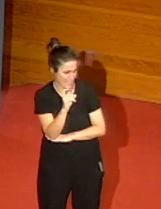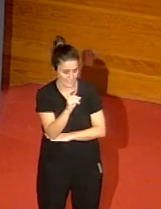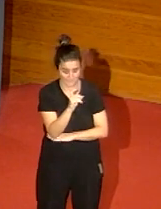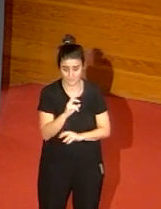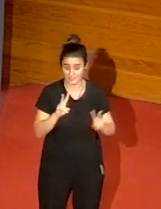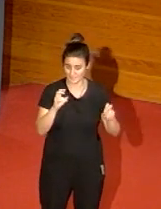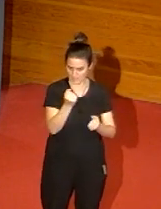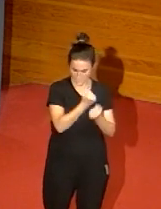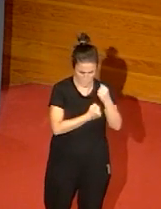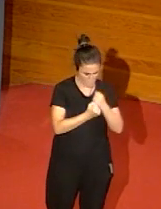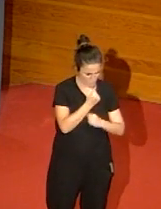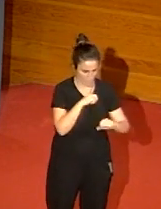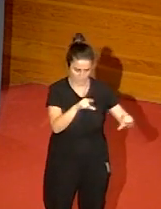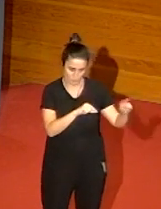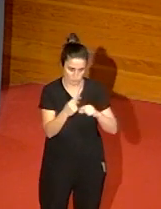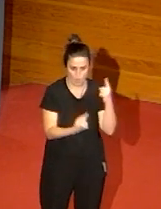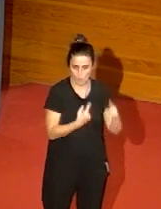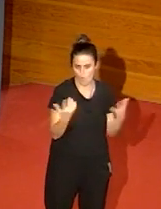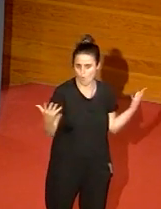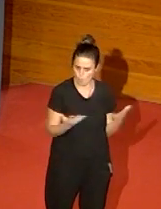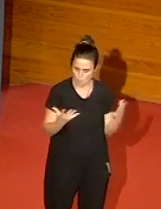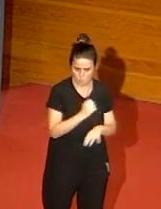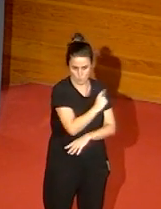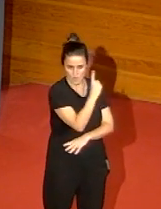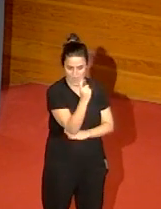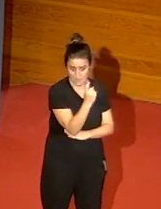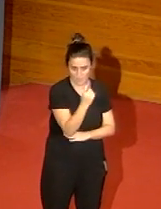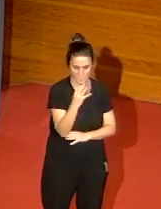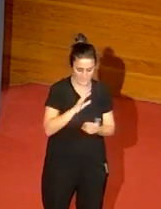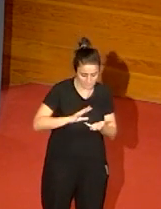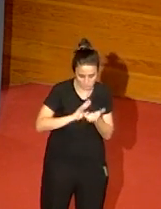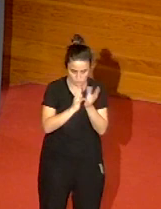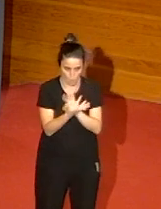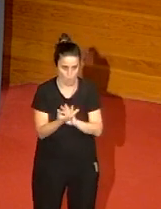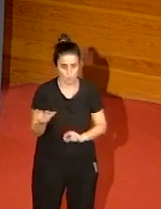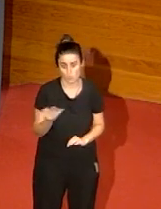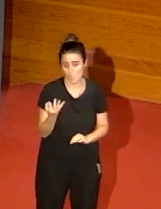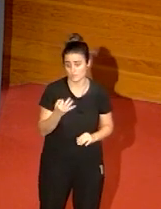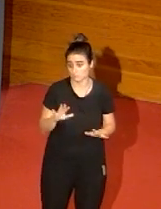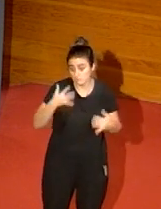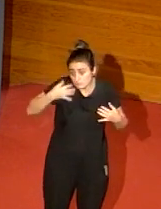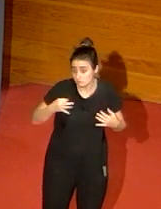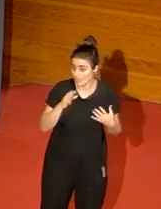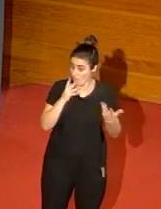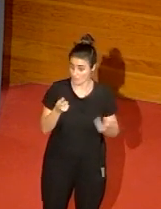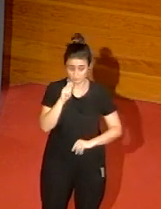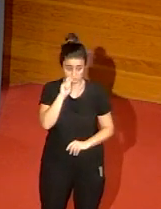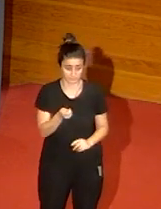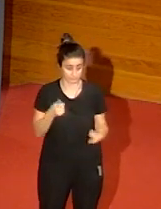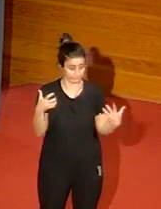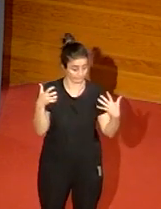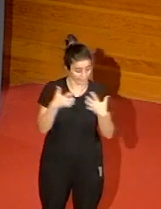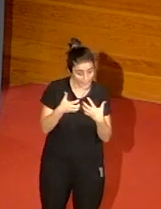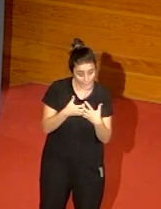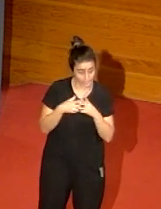ekonomiaren inguruan, transformazio bat egin behar zela lehenbailen, gaur egun, Ukrainako gerrazi eta